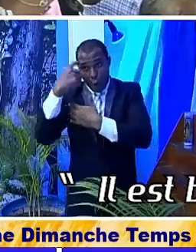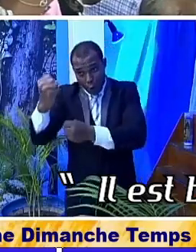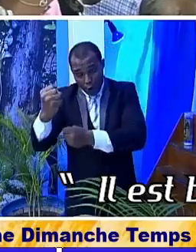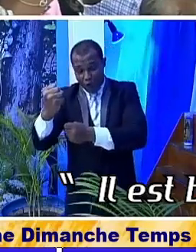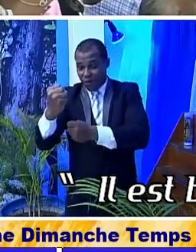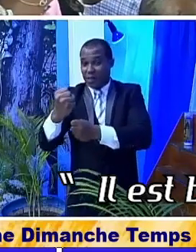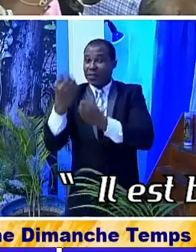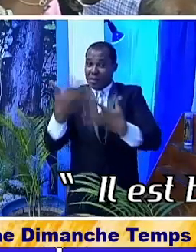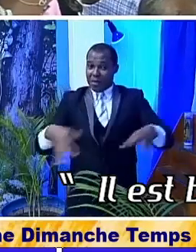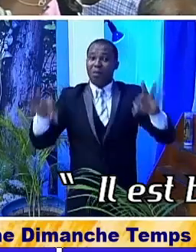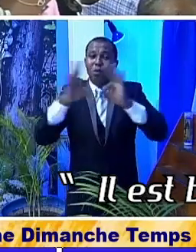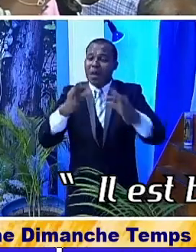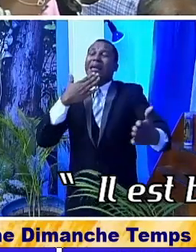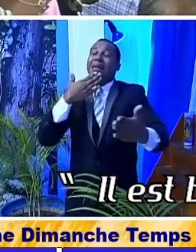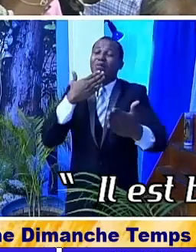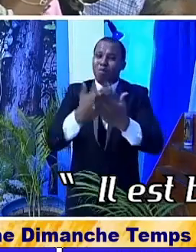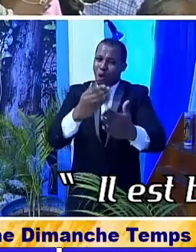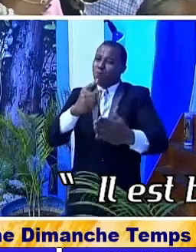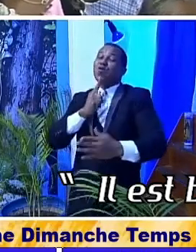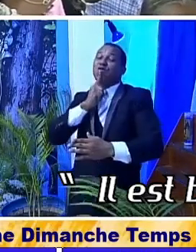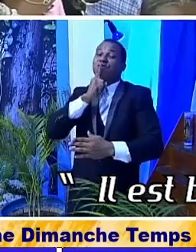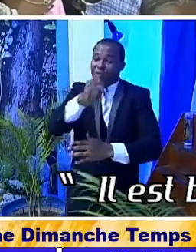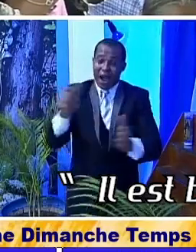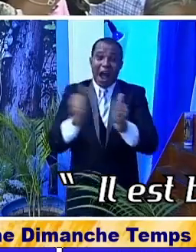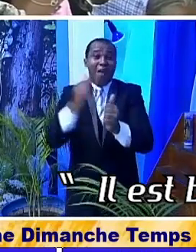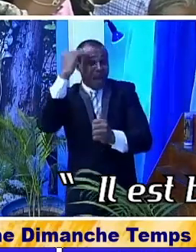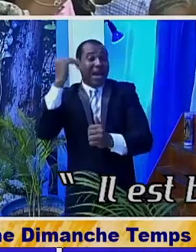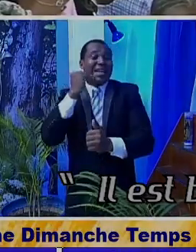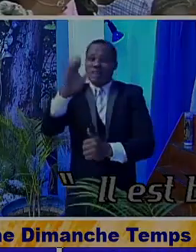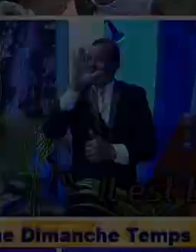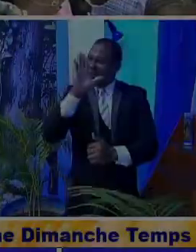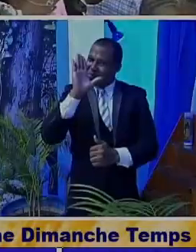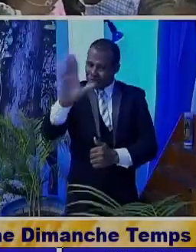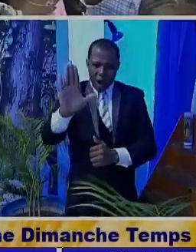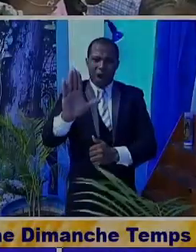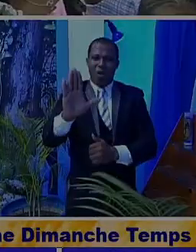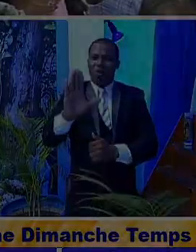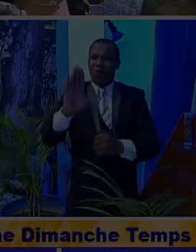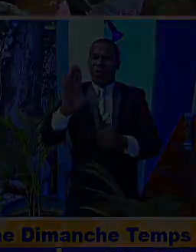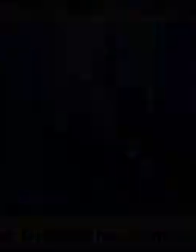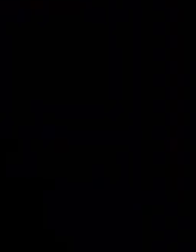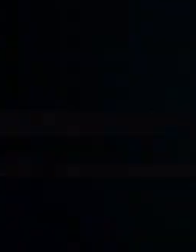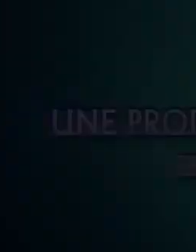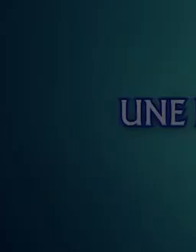est bon d'être vrai avec soi-même et d'être vrai avec les autres.